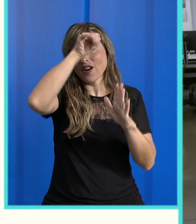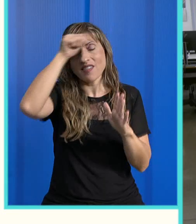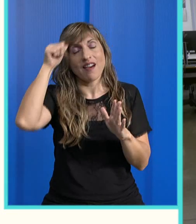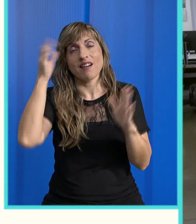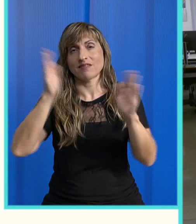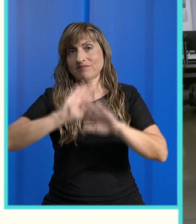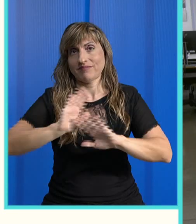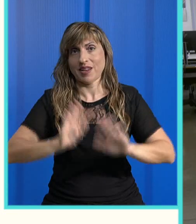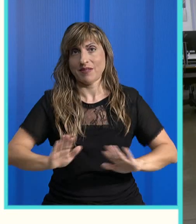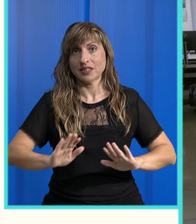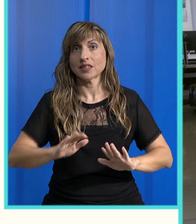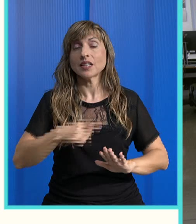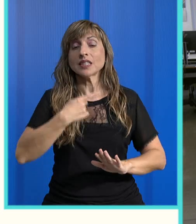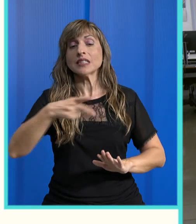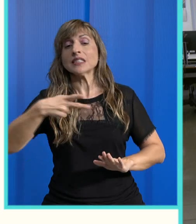a fer-ho en les pròximes setmanes.